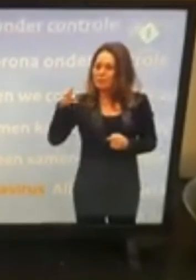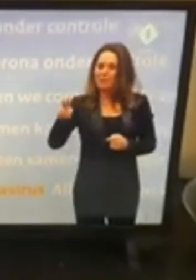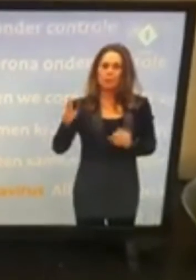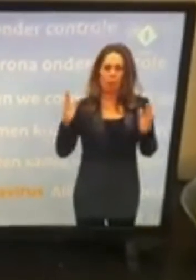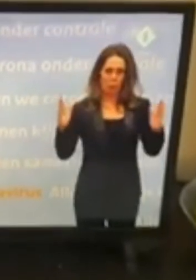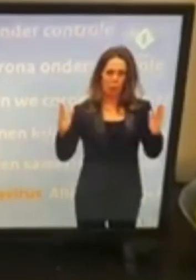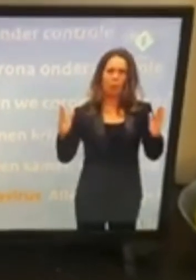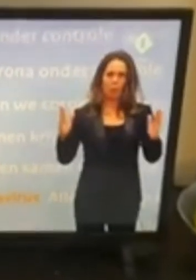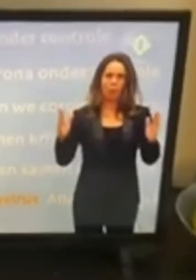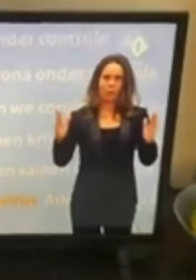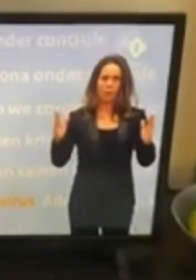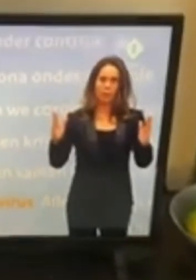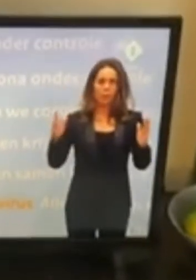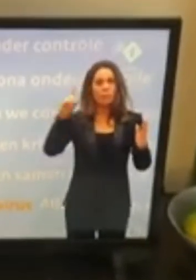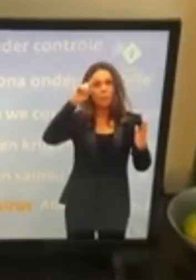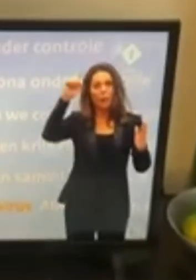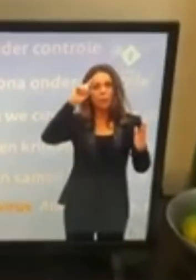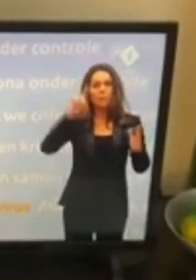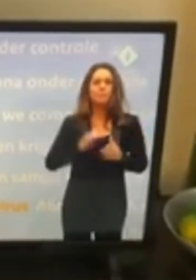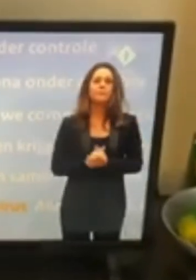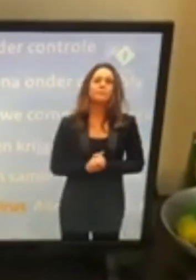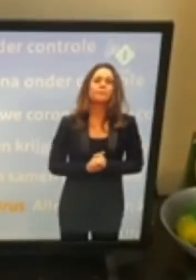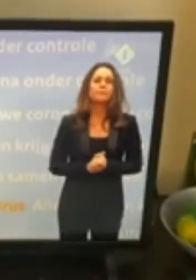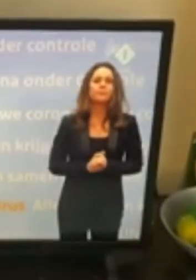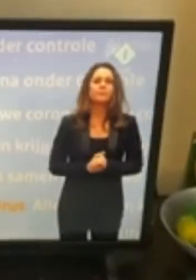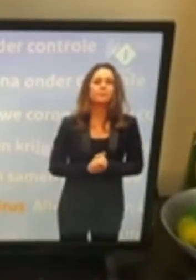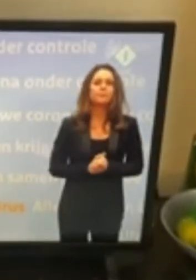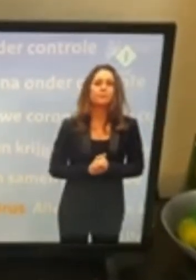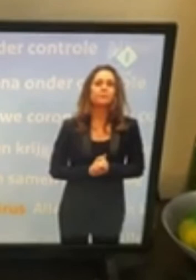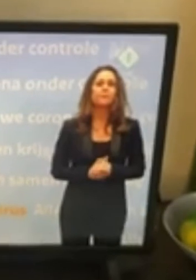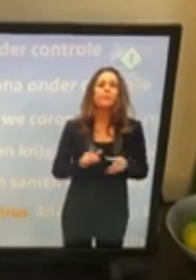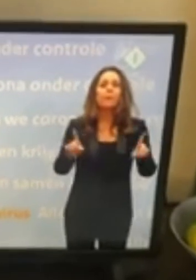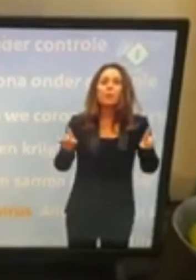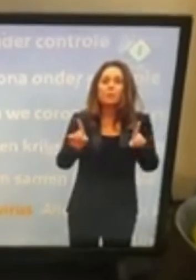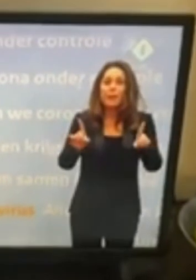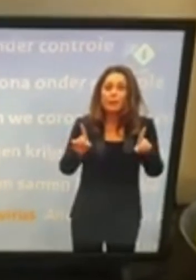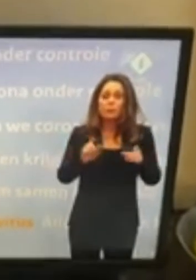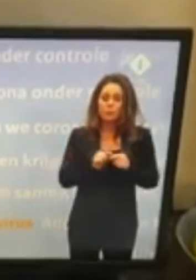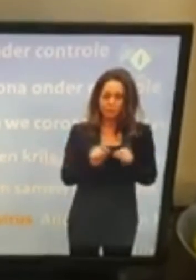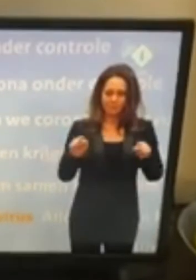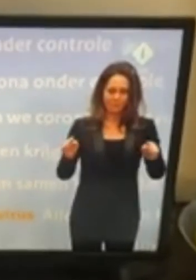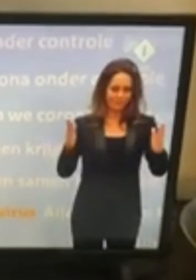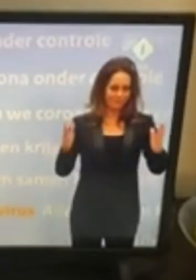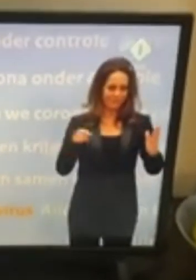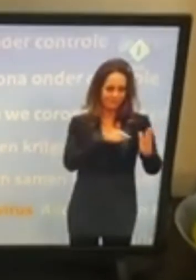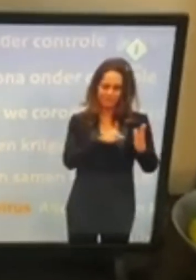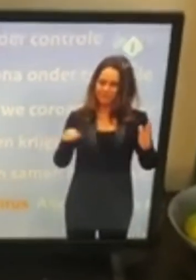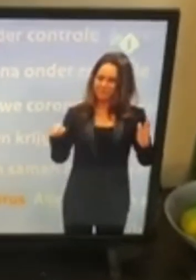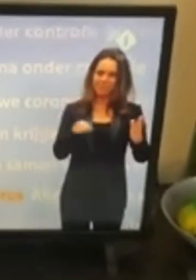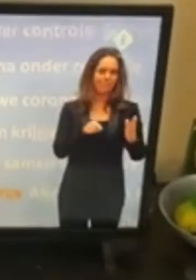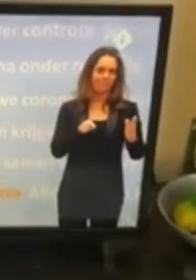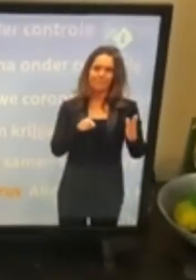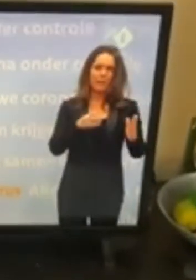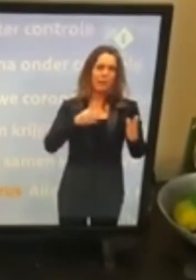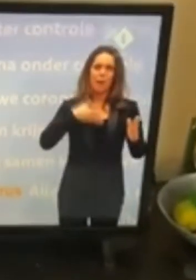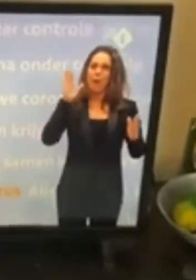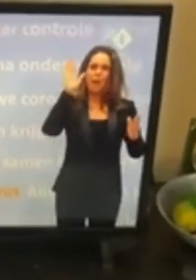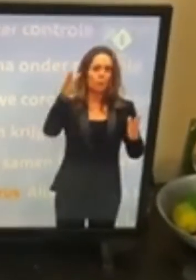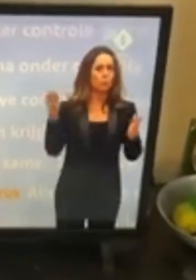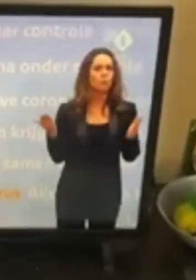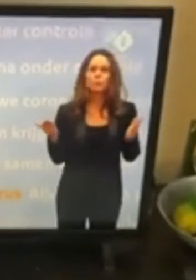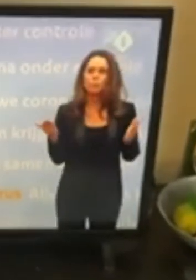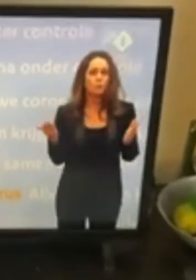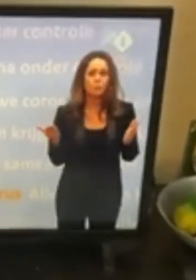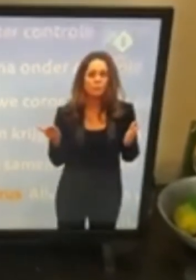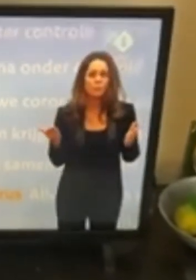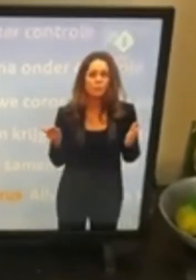is het voornemen. En dat betekent dat het in principe verboden is om tussen deze uren op straat te zijn, behalve als je onder